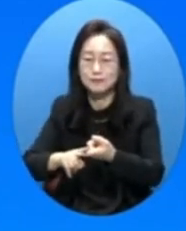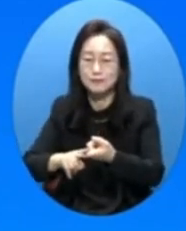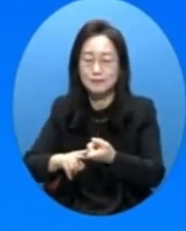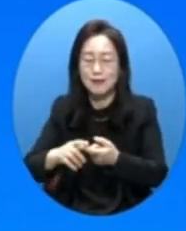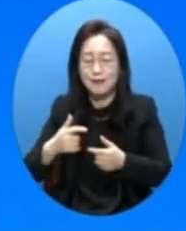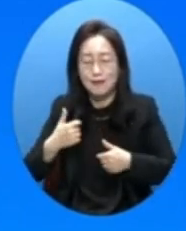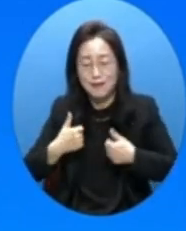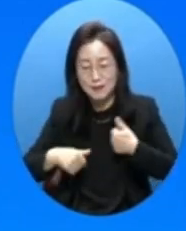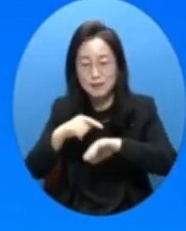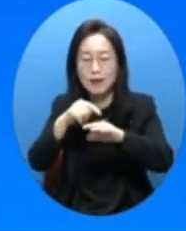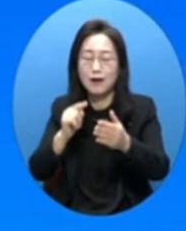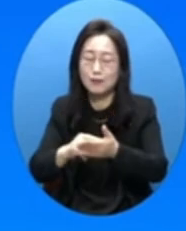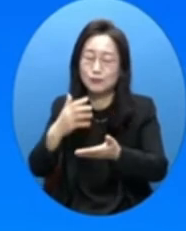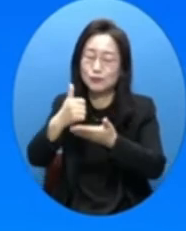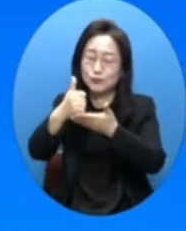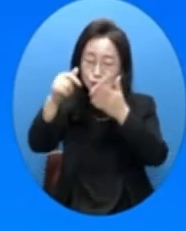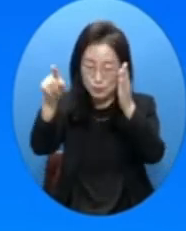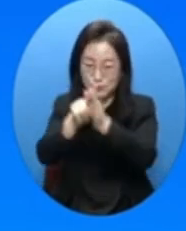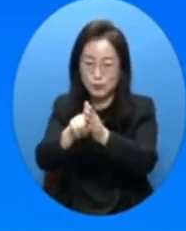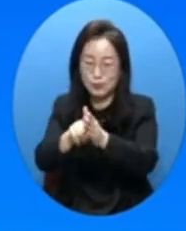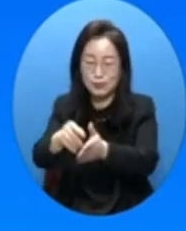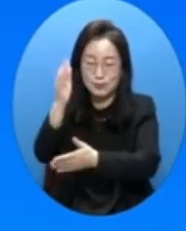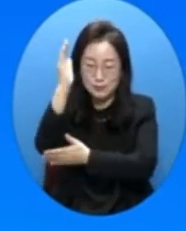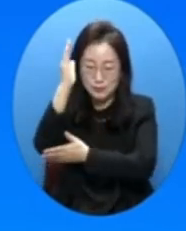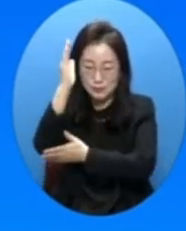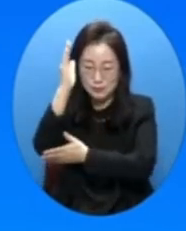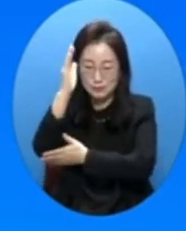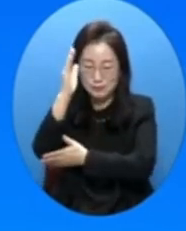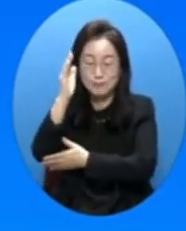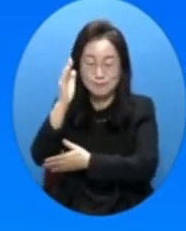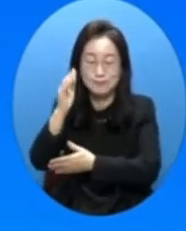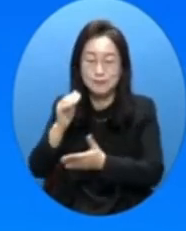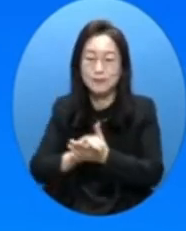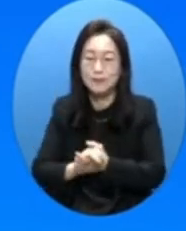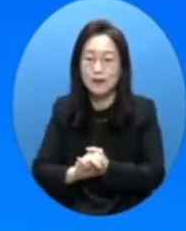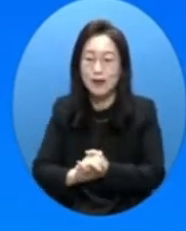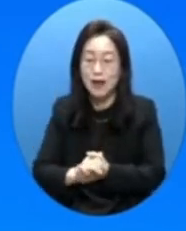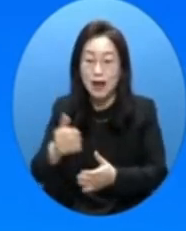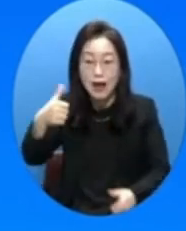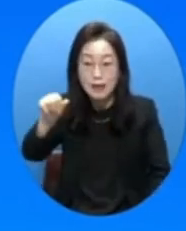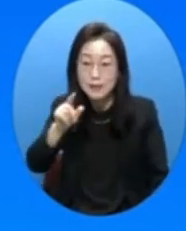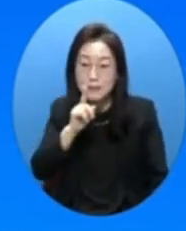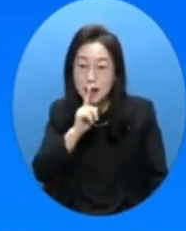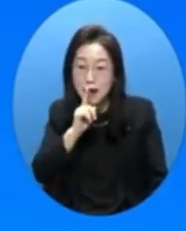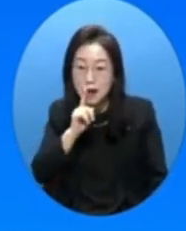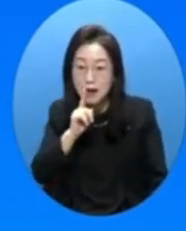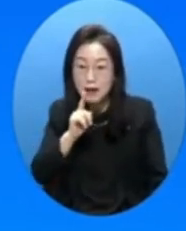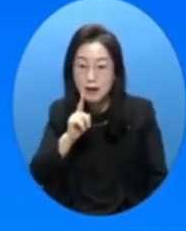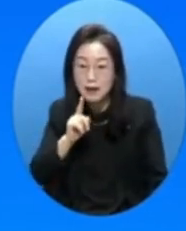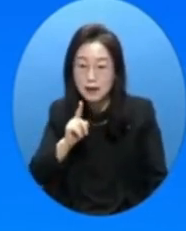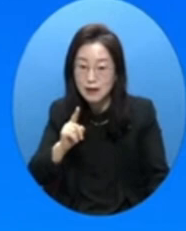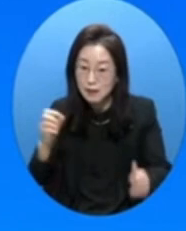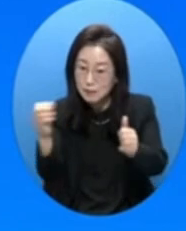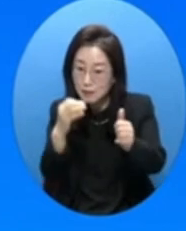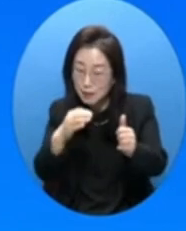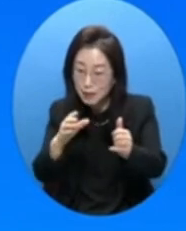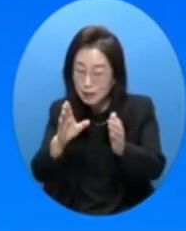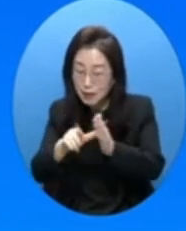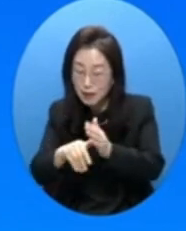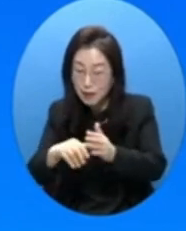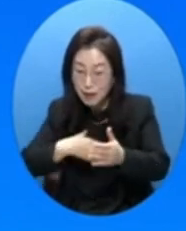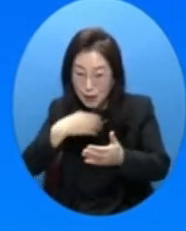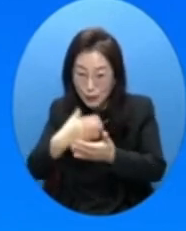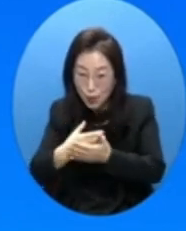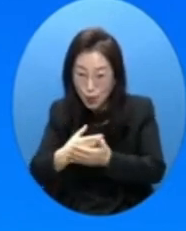기쁜 마음으로 주님을 바라보고 말씀을 전하러 갔습니다. 그런데 이 아들의 말에 감동을 받은 것은 목사님뿐